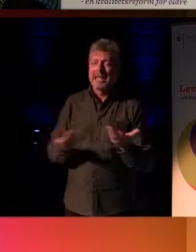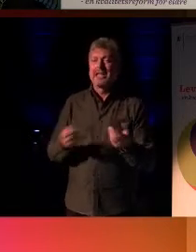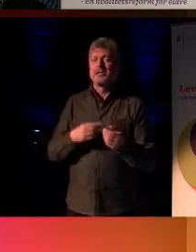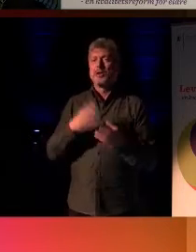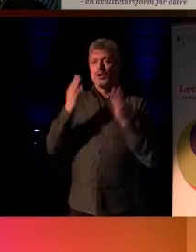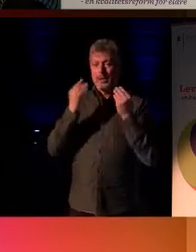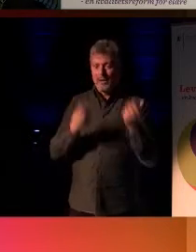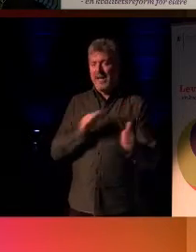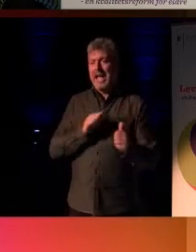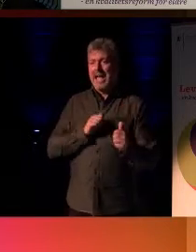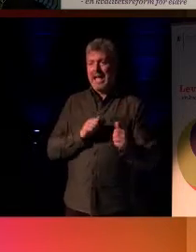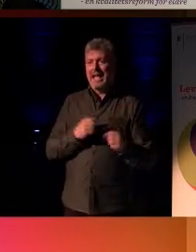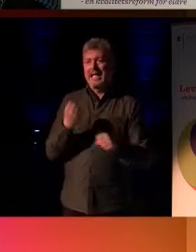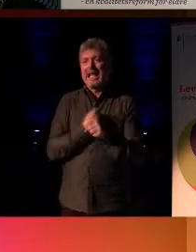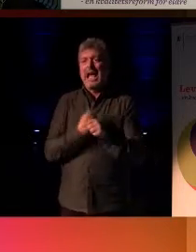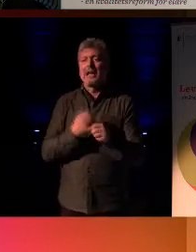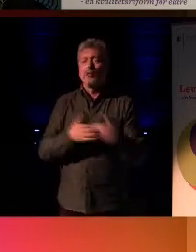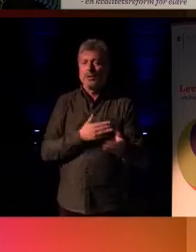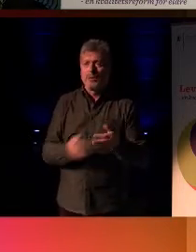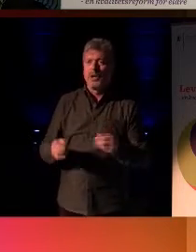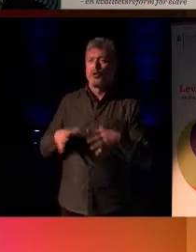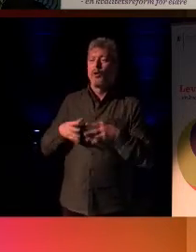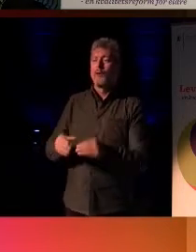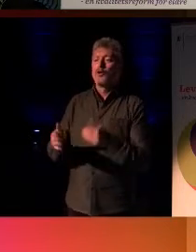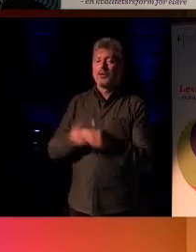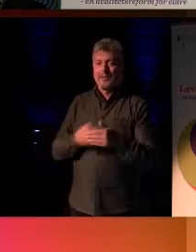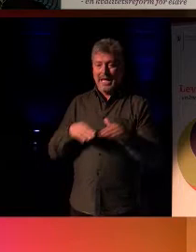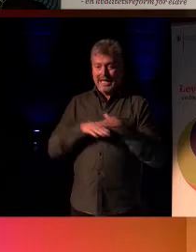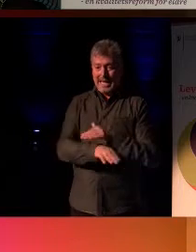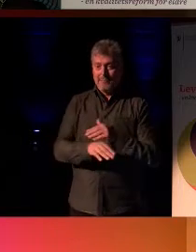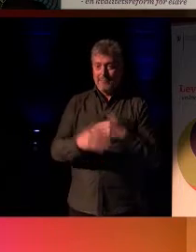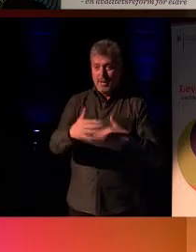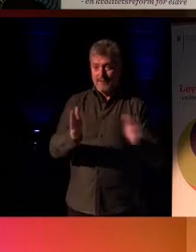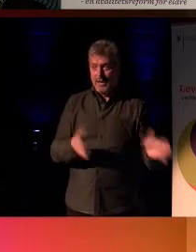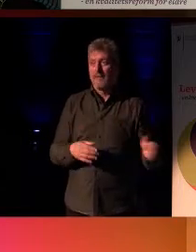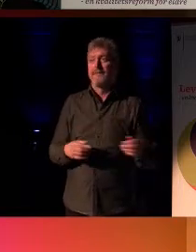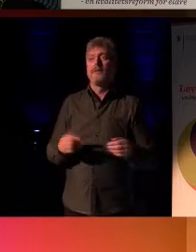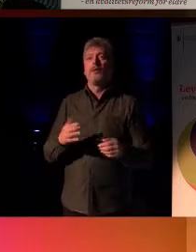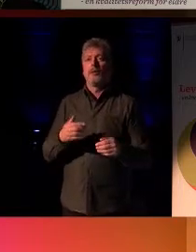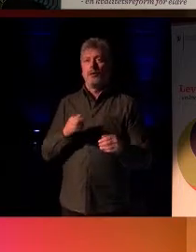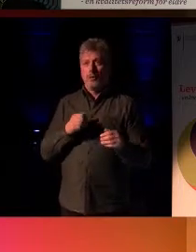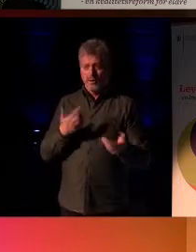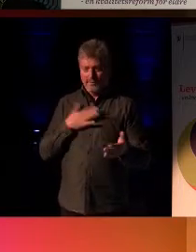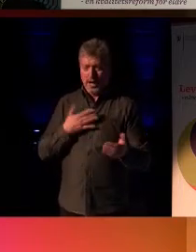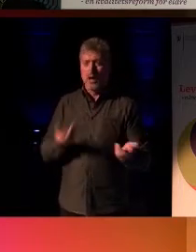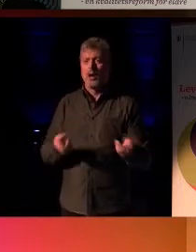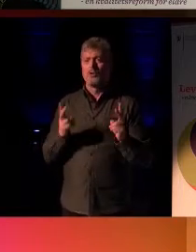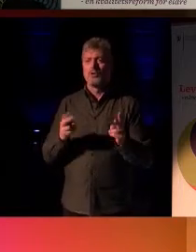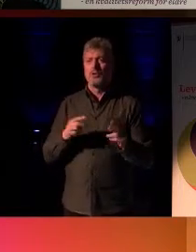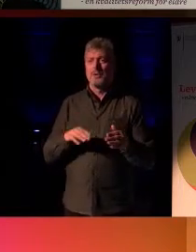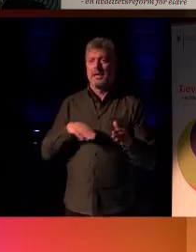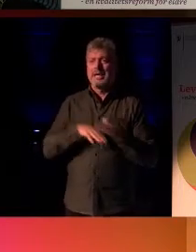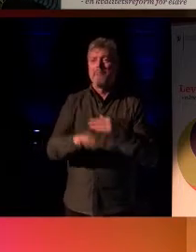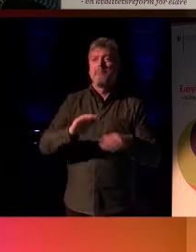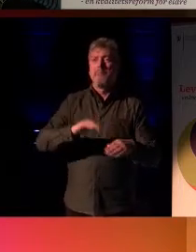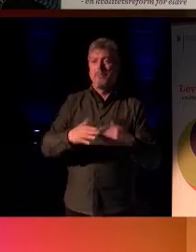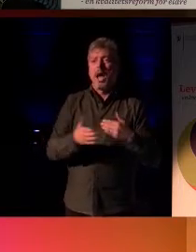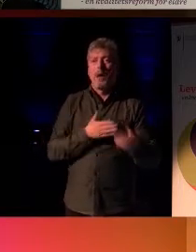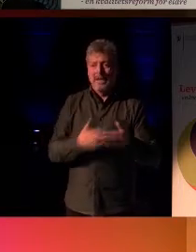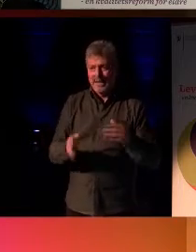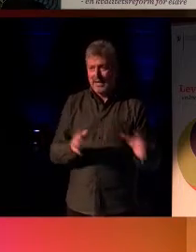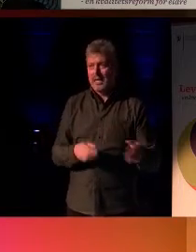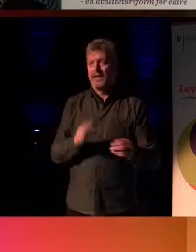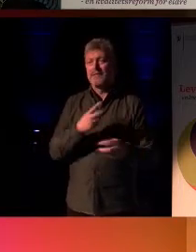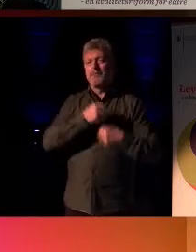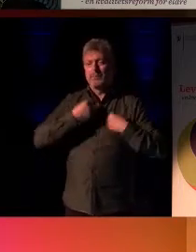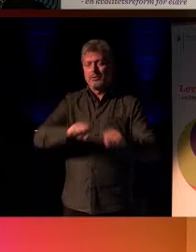og fysioterapeut i hjemmetjenesteavdelingene, og vi har tjenesten hjemmerehabilitering. Best hjemme ble startet i 2012. Det